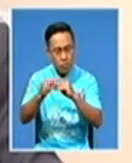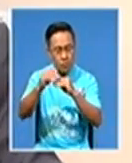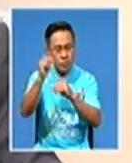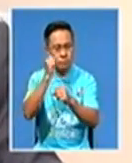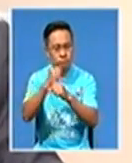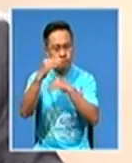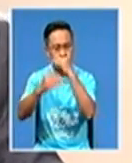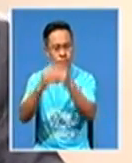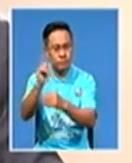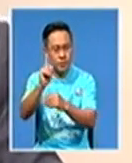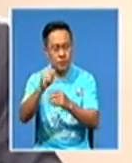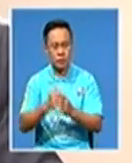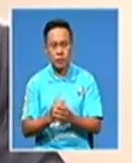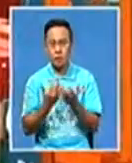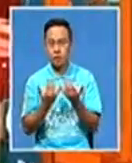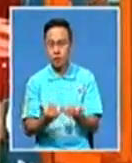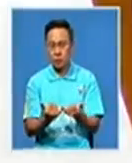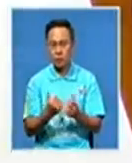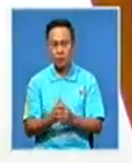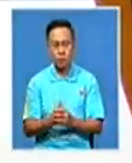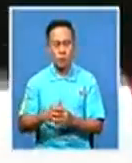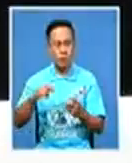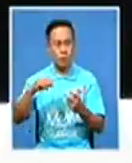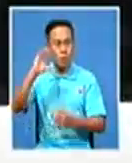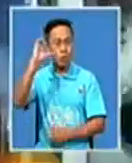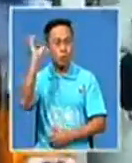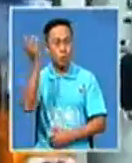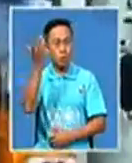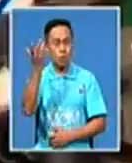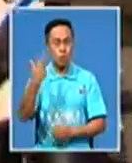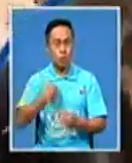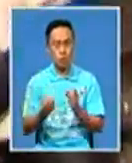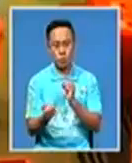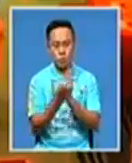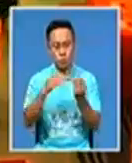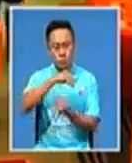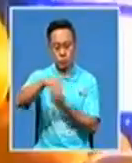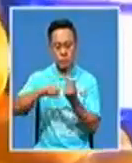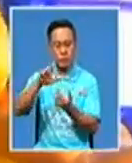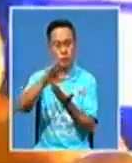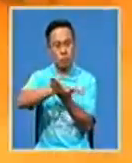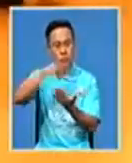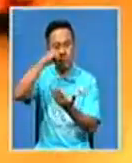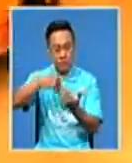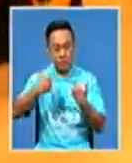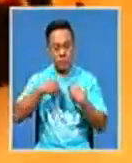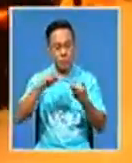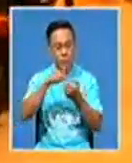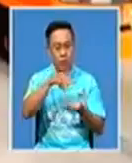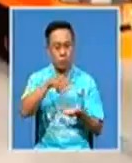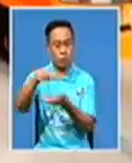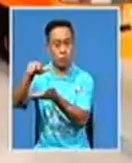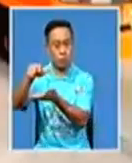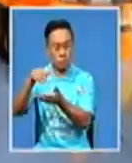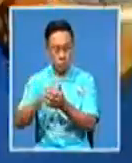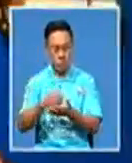นะครับขณะนี้สถานการณ์โลกเนี่ยมีผลกระทบต่อเศรษฐกิจประเทศไทยในเรื่องของการส่งออก